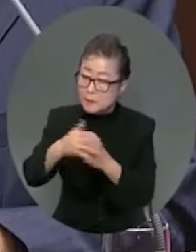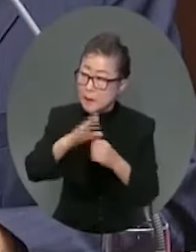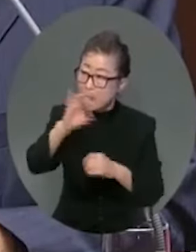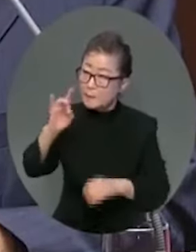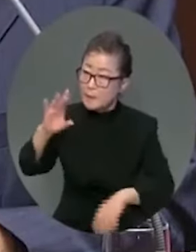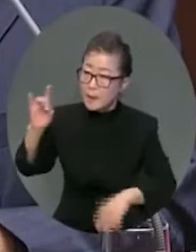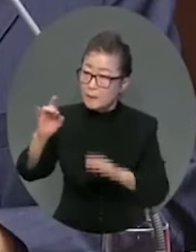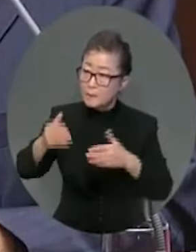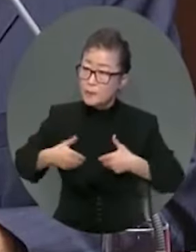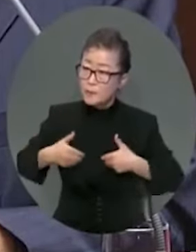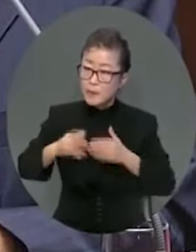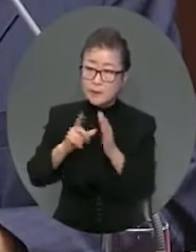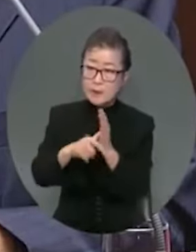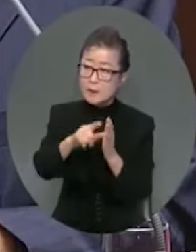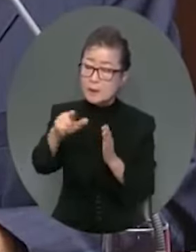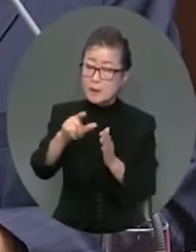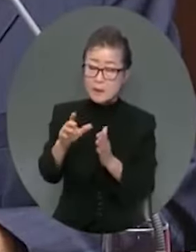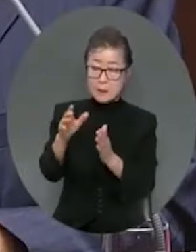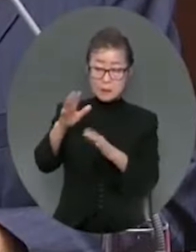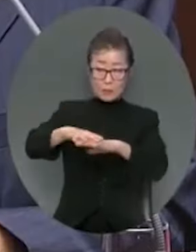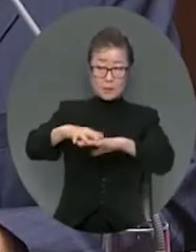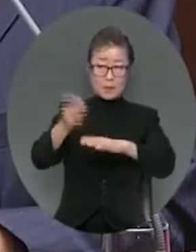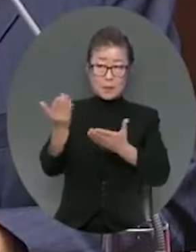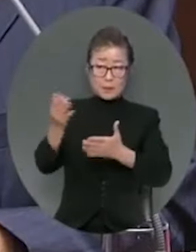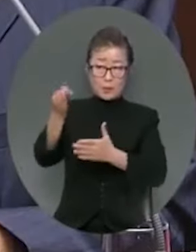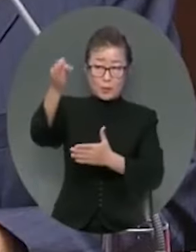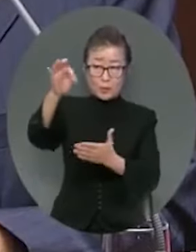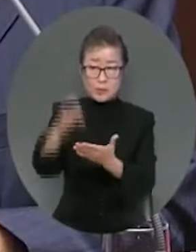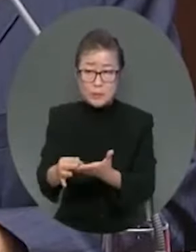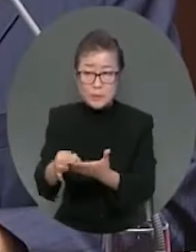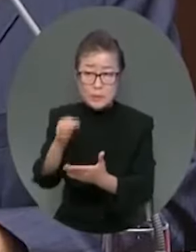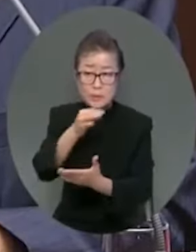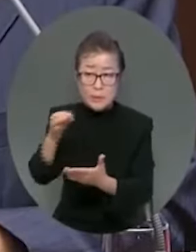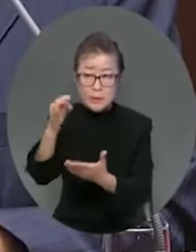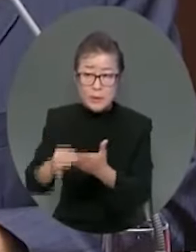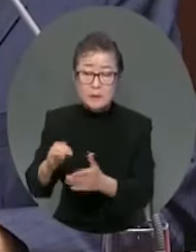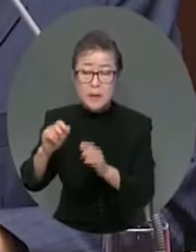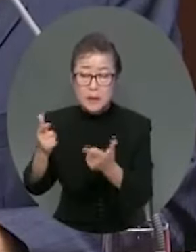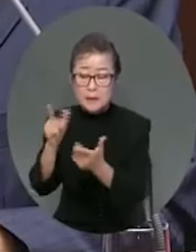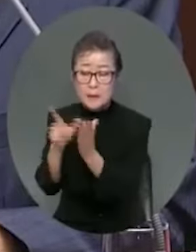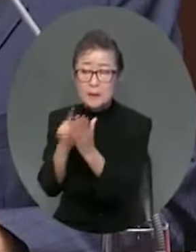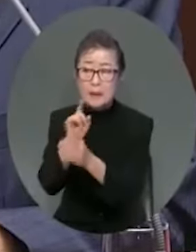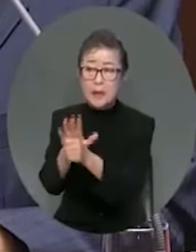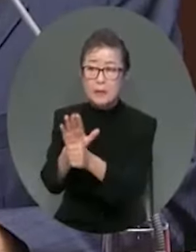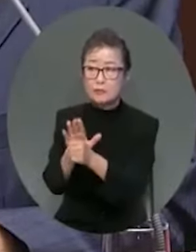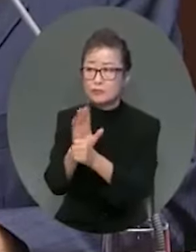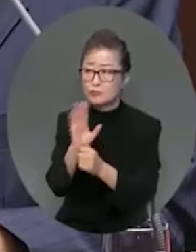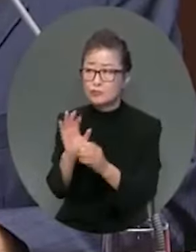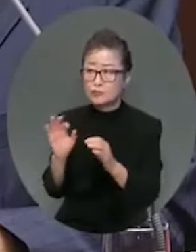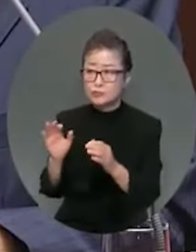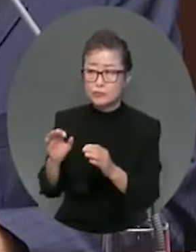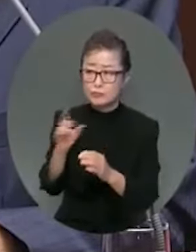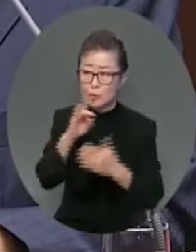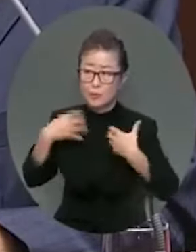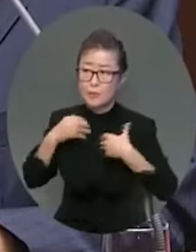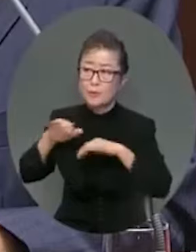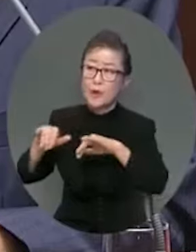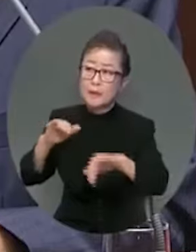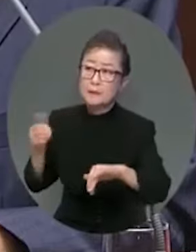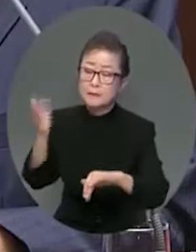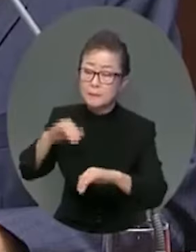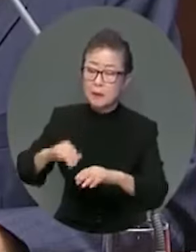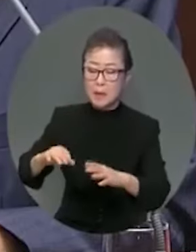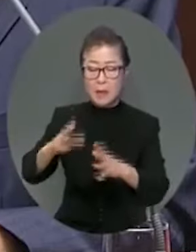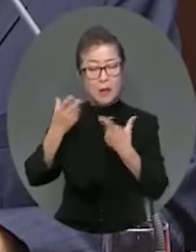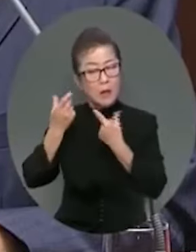개입을 해서 그 가격이 너무 떨어지지 않도록 이렇게 해야 된다. 저는 그렇게 생각합니다. 다만 상시적으로 일정한